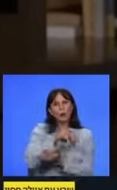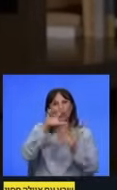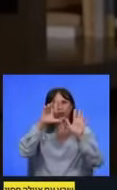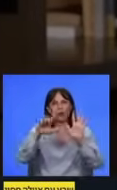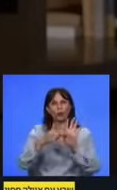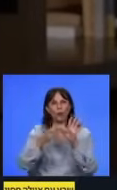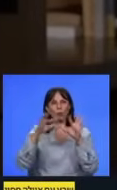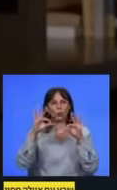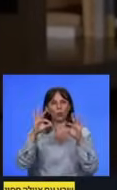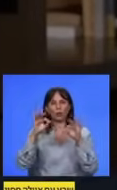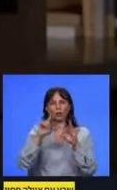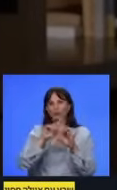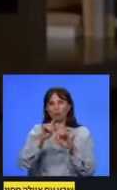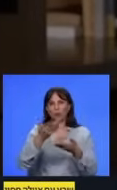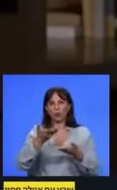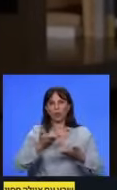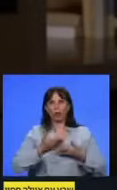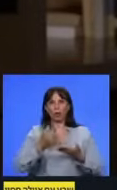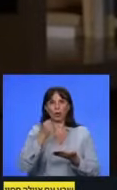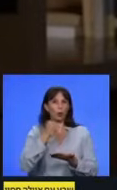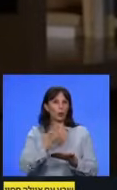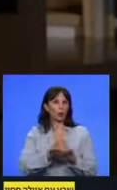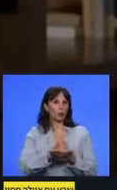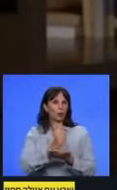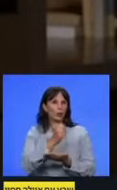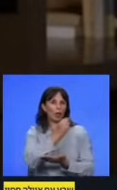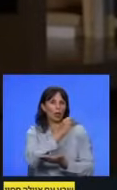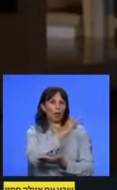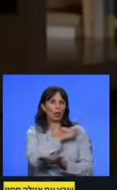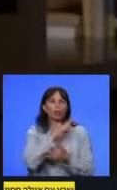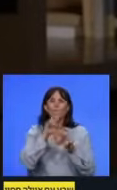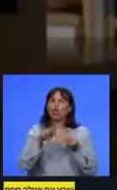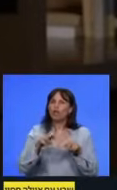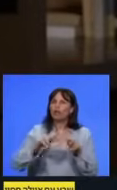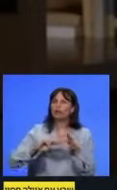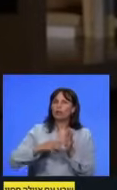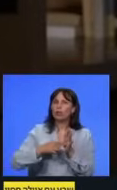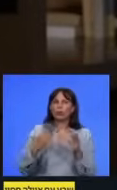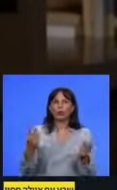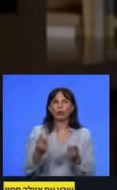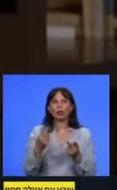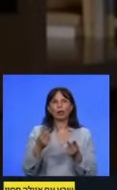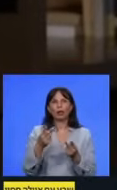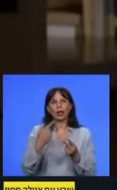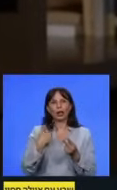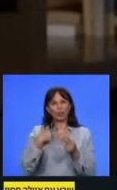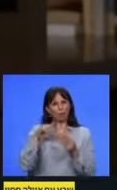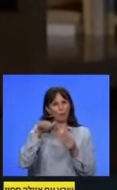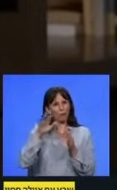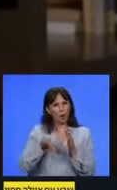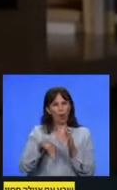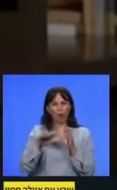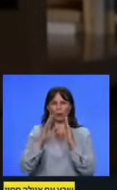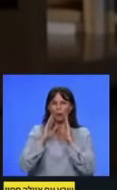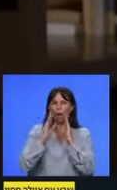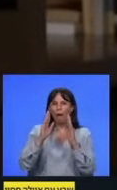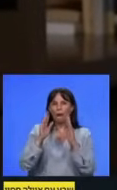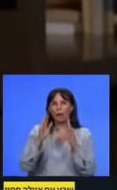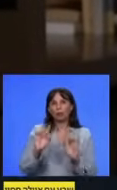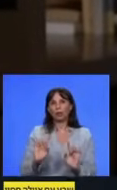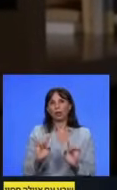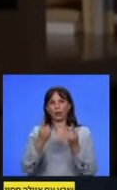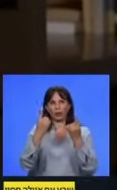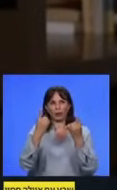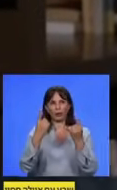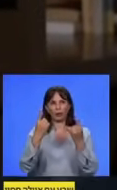7 באוקטובר הוא לא הספיק להצטייד בתעודת קצין. כן, אני... יש נסיבות מקלות. כן, יש גם... אני פחות מאמין בצירופי מקרים. אני